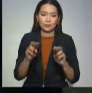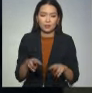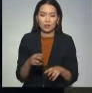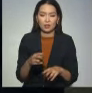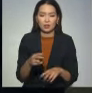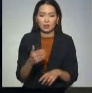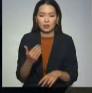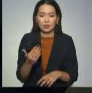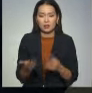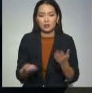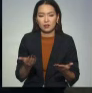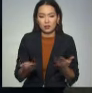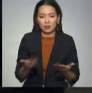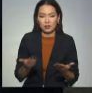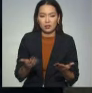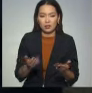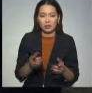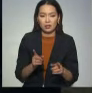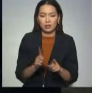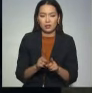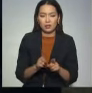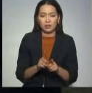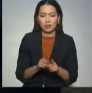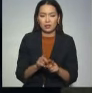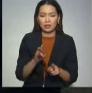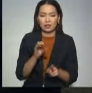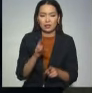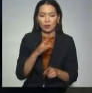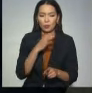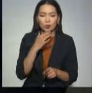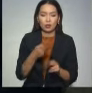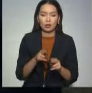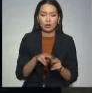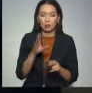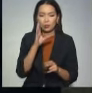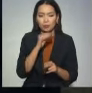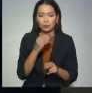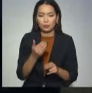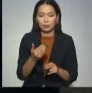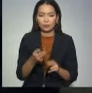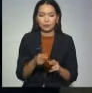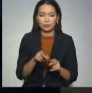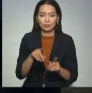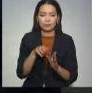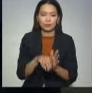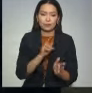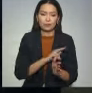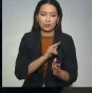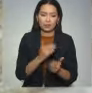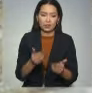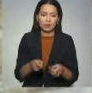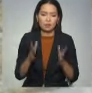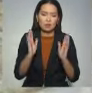наверное, тоже не так много, которые могут зайти в эту отрасль. Плюс здесь большие